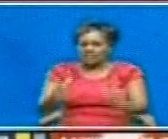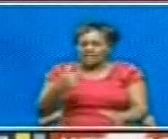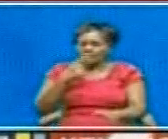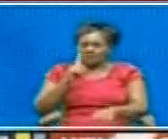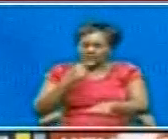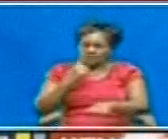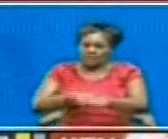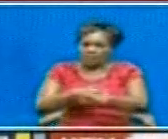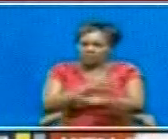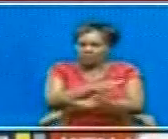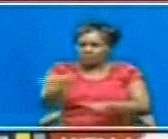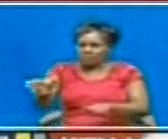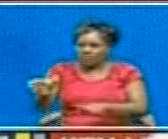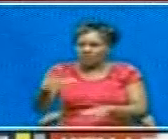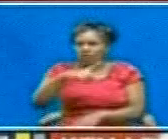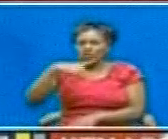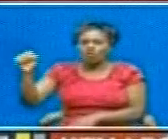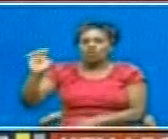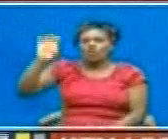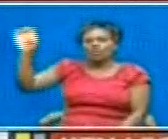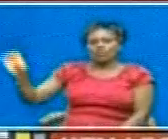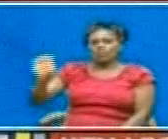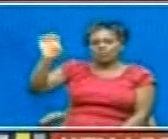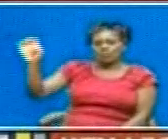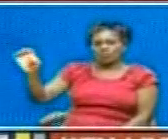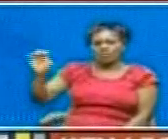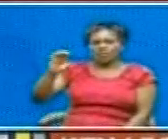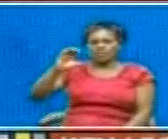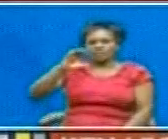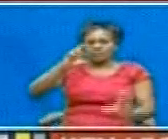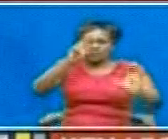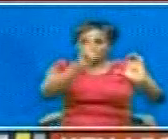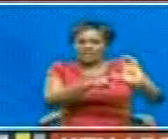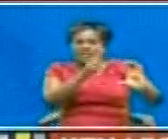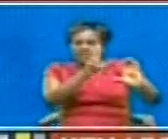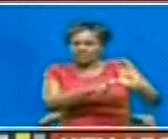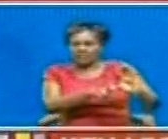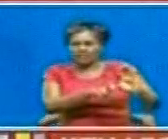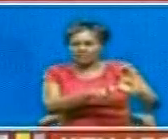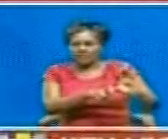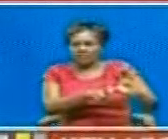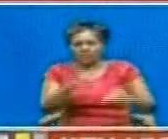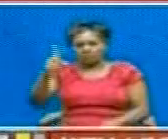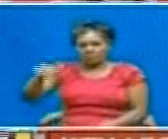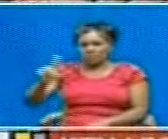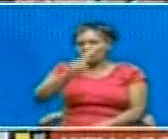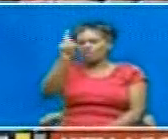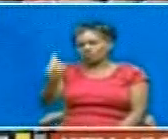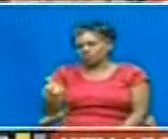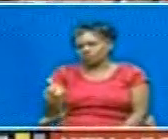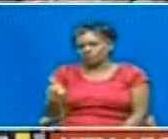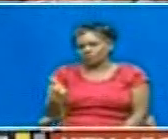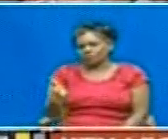muda. Tuende hadi ligi ya Uingereza, Barclays Premier League. Chelsea ni kana kwamba umetia kibindoni mwanamwali wa msimu huu. Je,